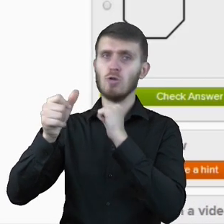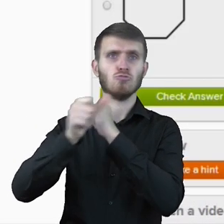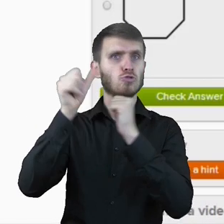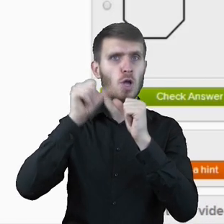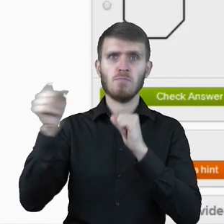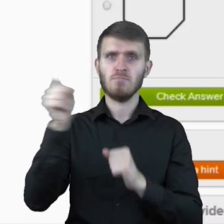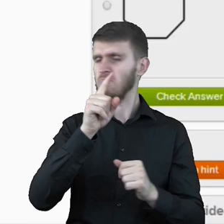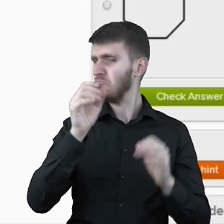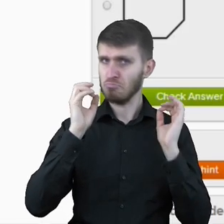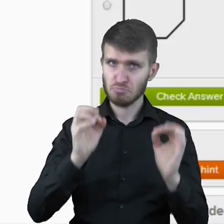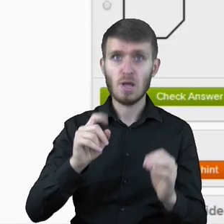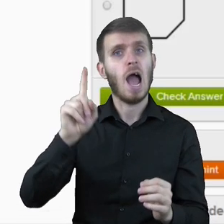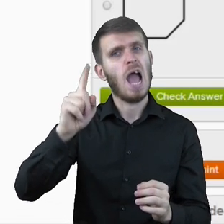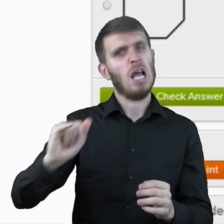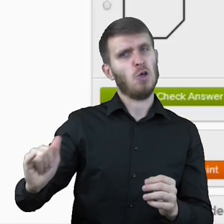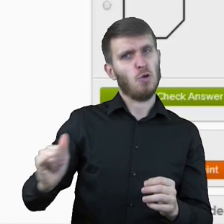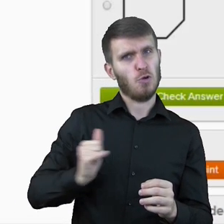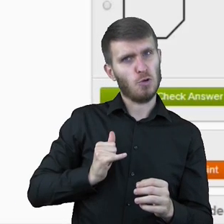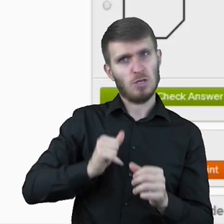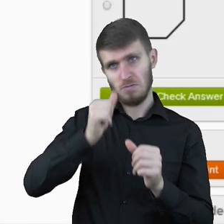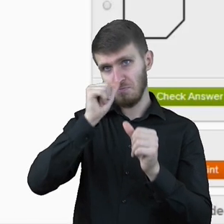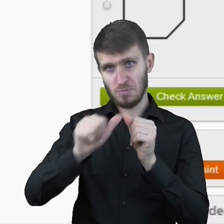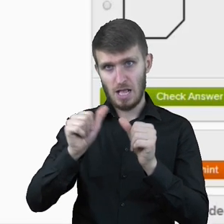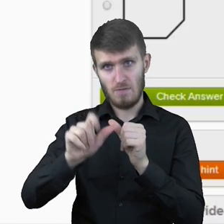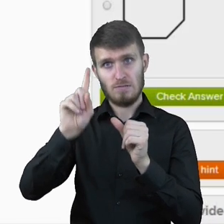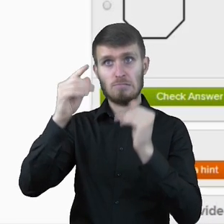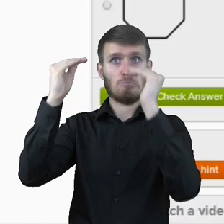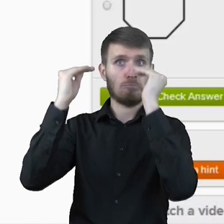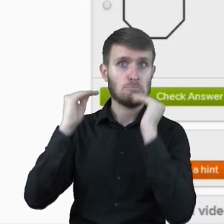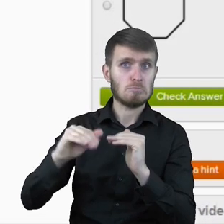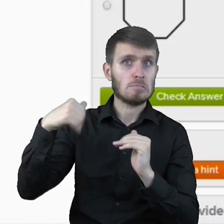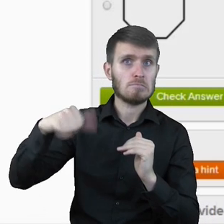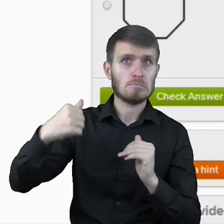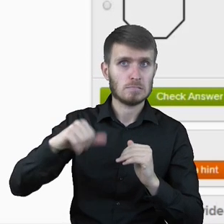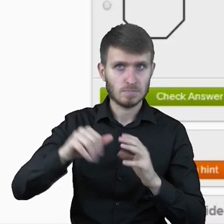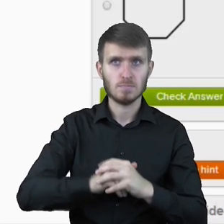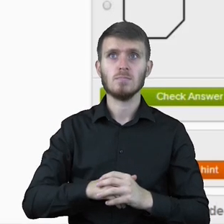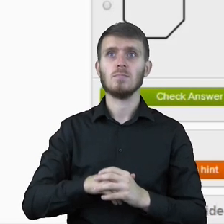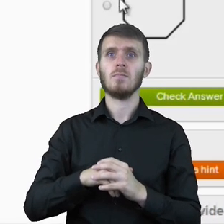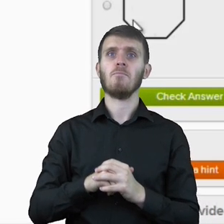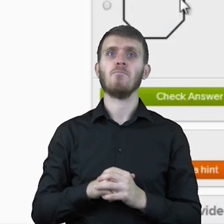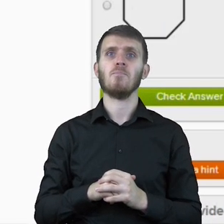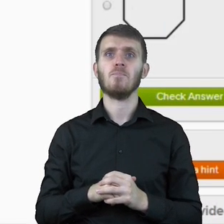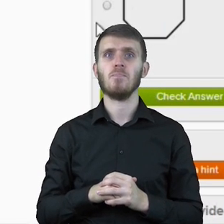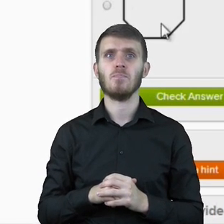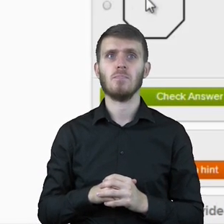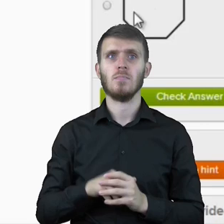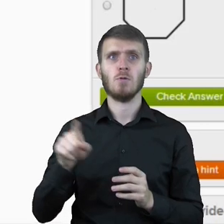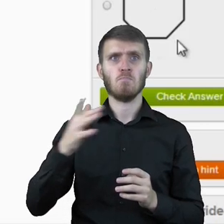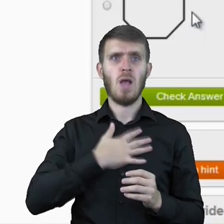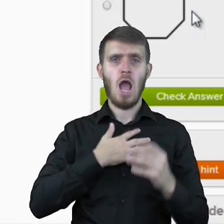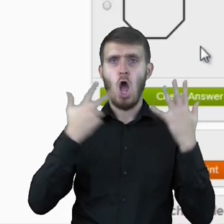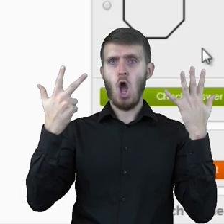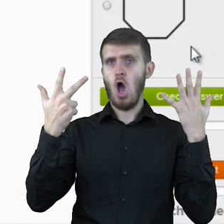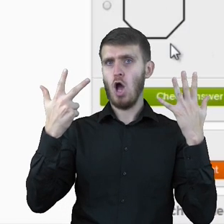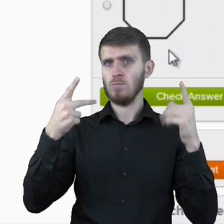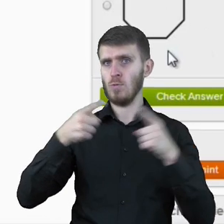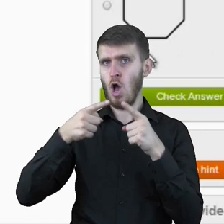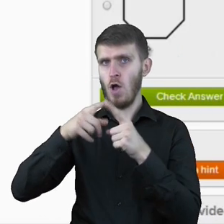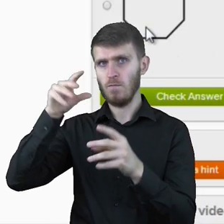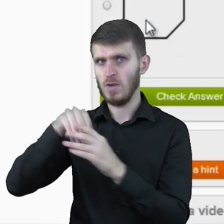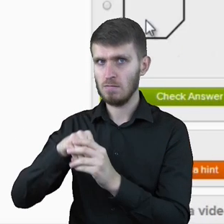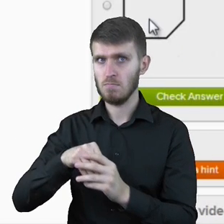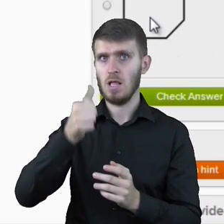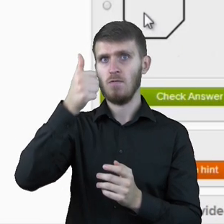kątami ostrymi. Pasowałoby nam, że te kąty mają po 60 stopni. Ale upewnijmy się. Popatrzmy jeszcze na ostatni